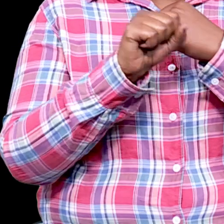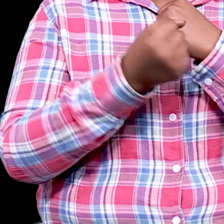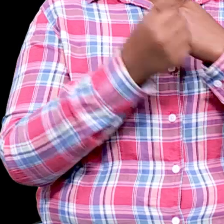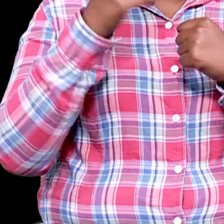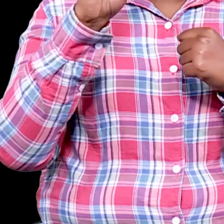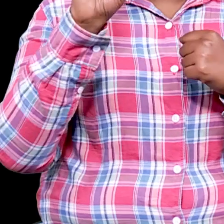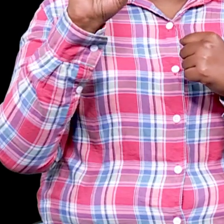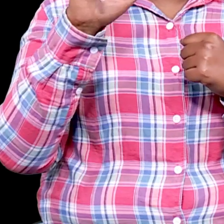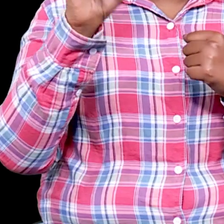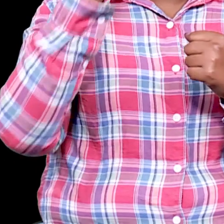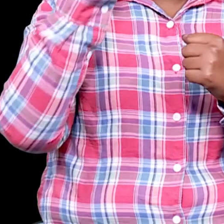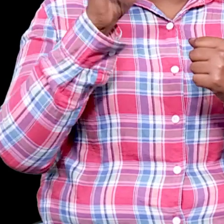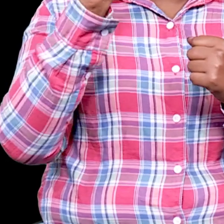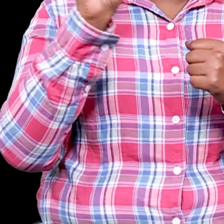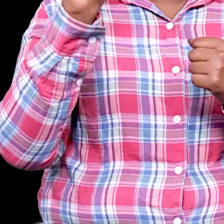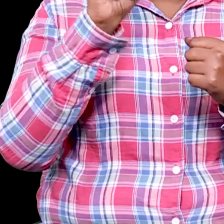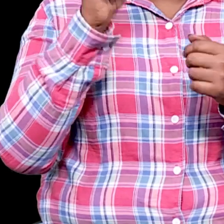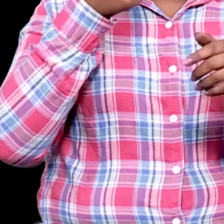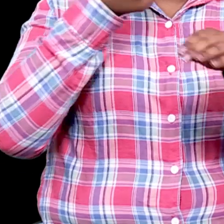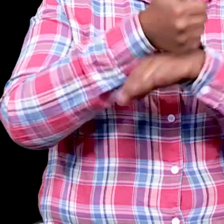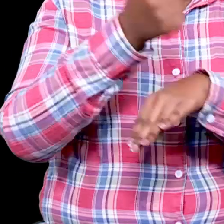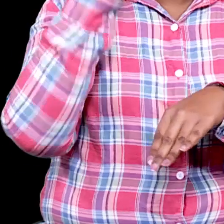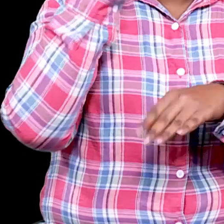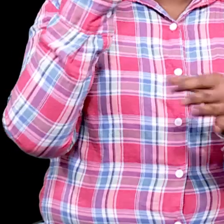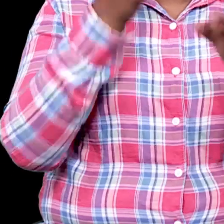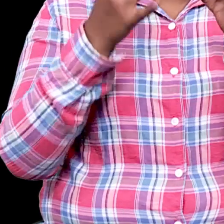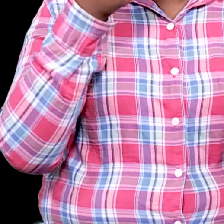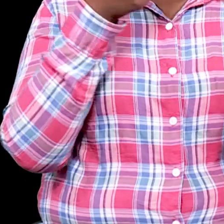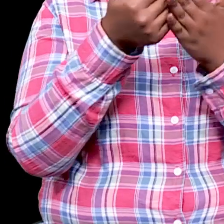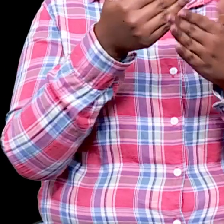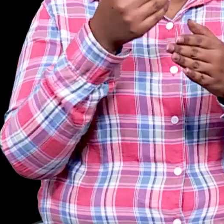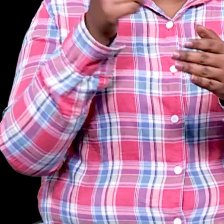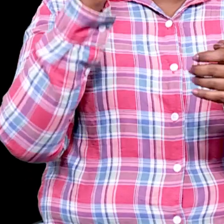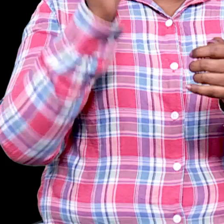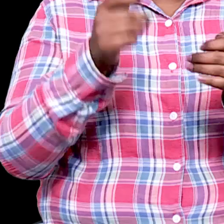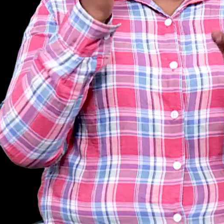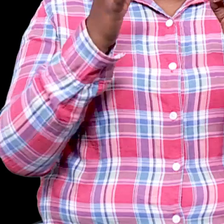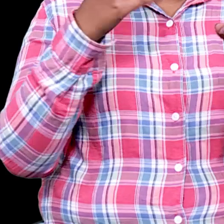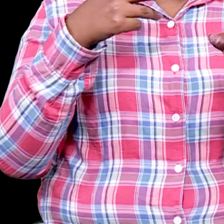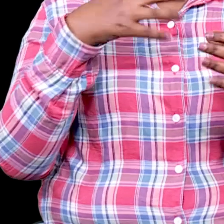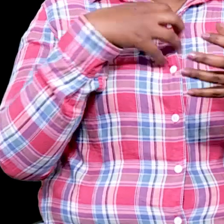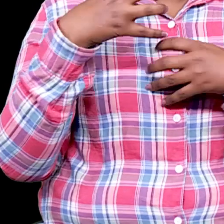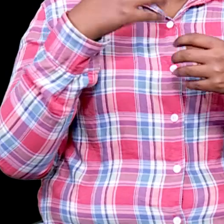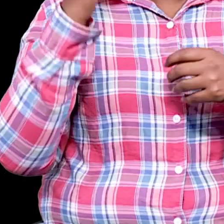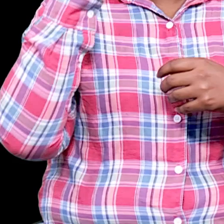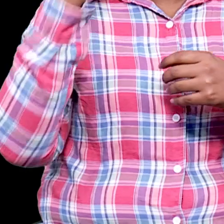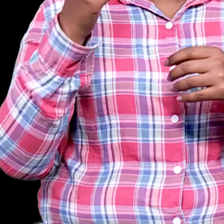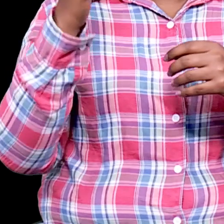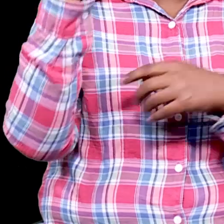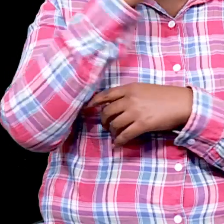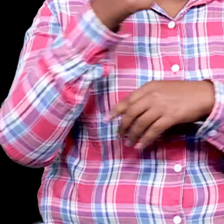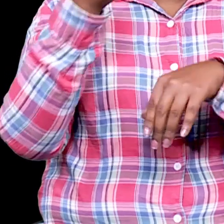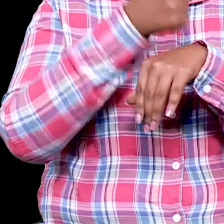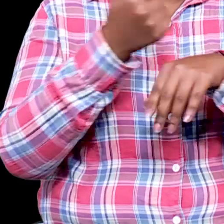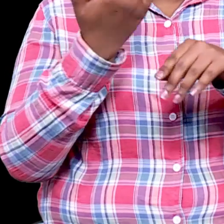መሰረት አቶ ባዩሁን ለመክሰስ ወሰነች። የክስ አቤቱታዋንም ለፍርድ ቤት አቀረበች። ዳኛ ፊት ቀርባም አቤቱታዋን ለማሰማት ቀነ